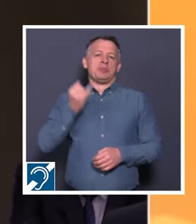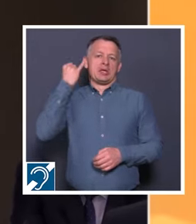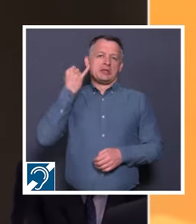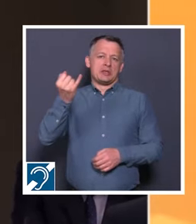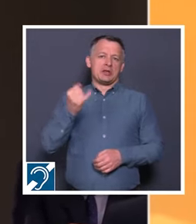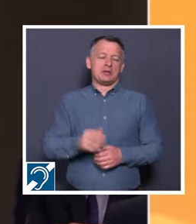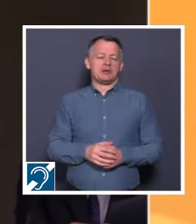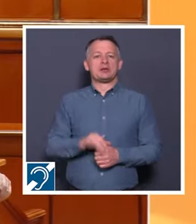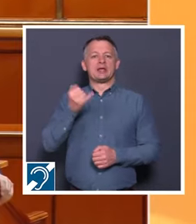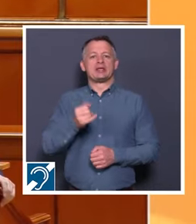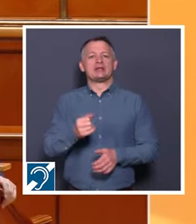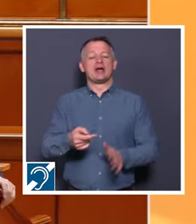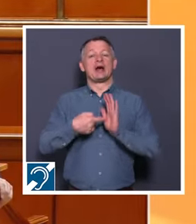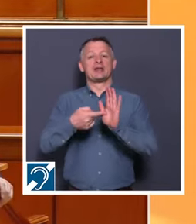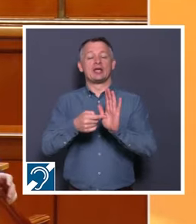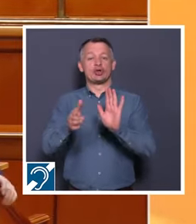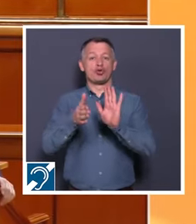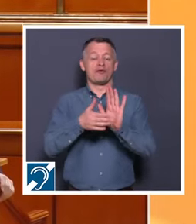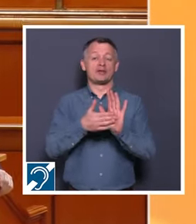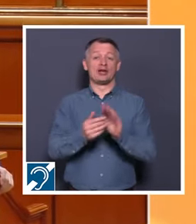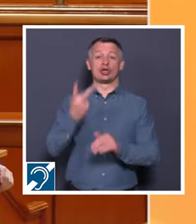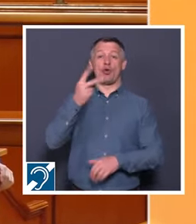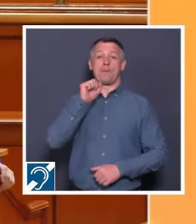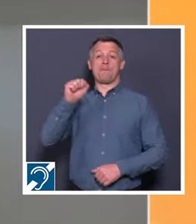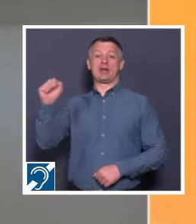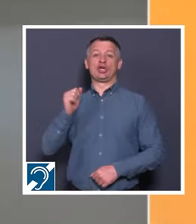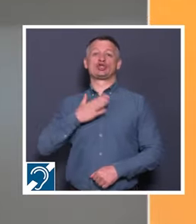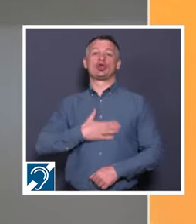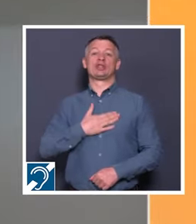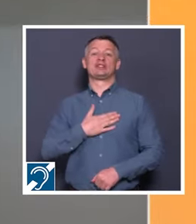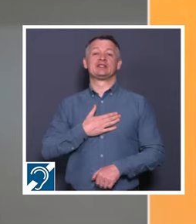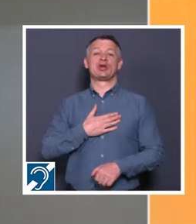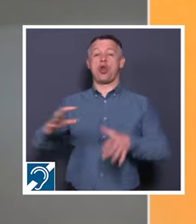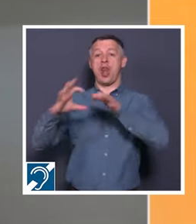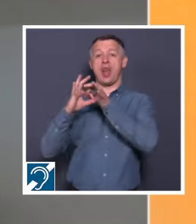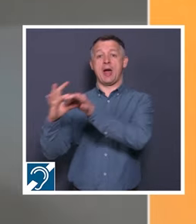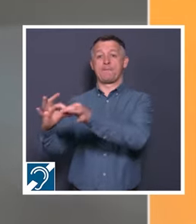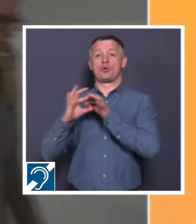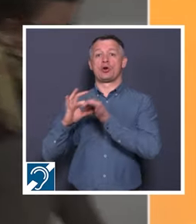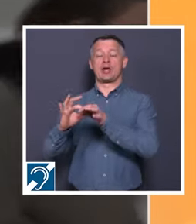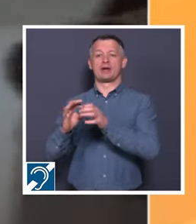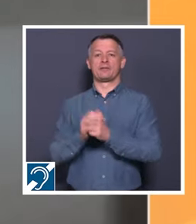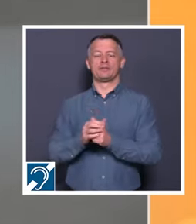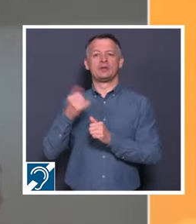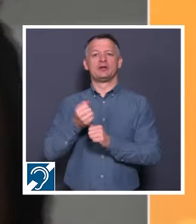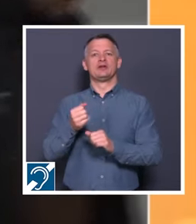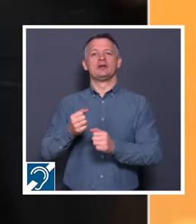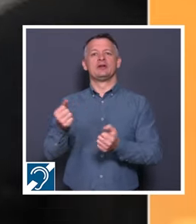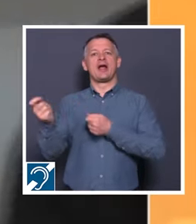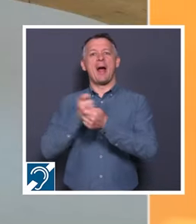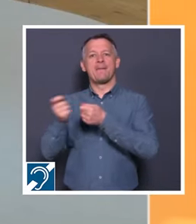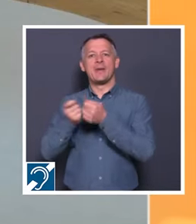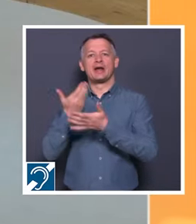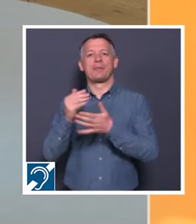că cele două partide încearcă și își doresc cel puțin o colaborare armonioasă în campania pentru